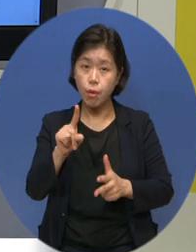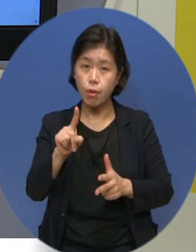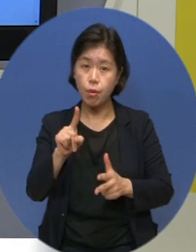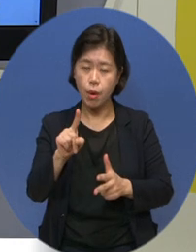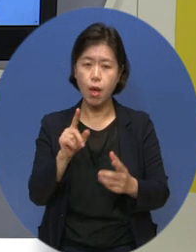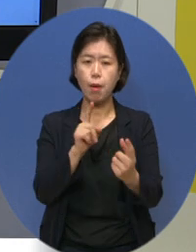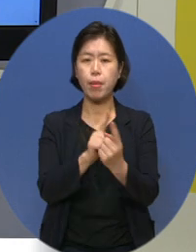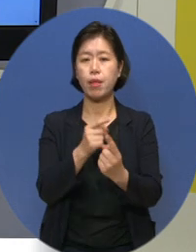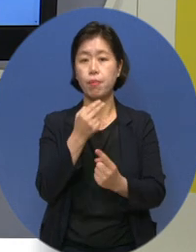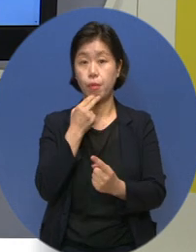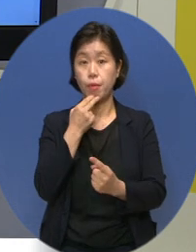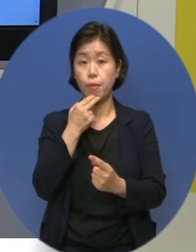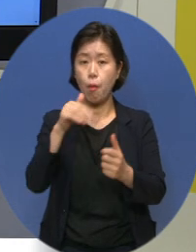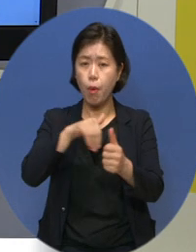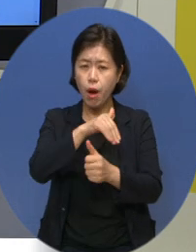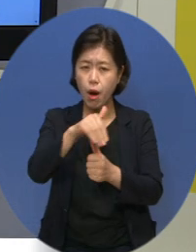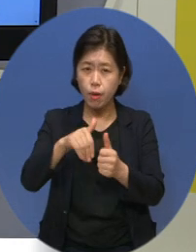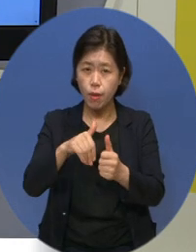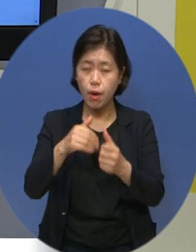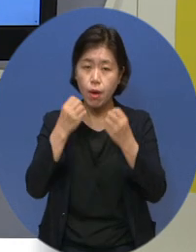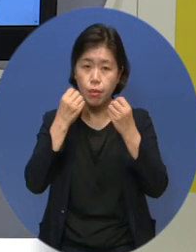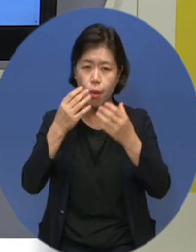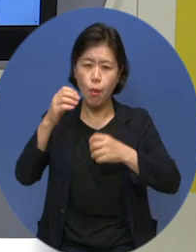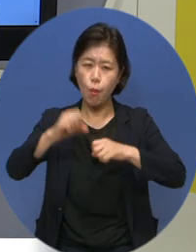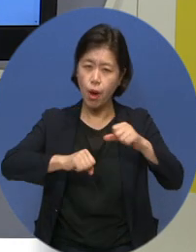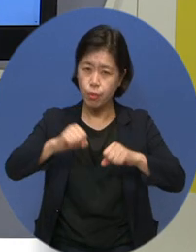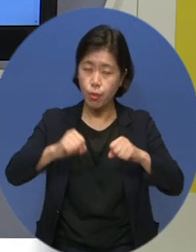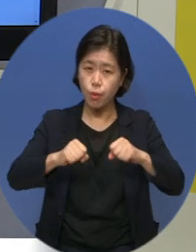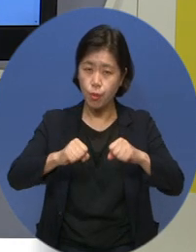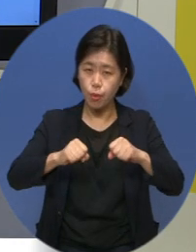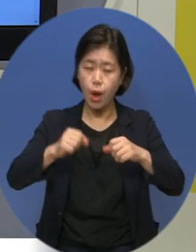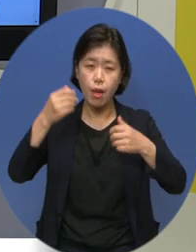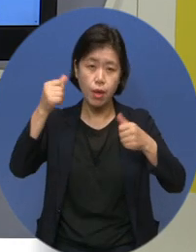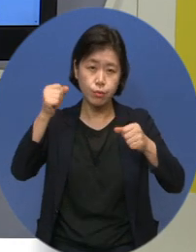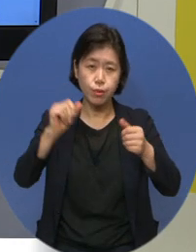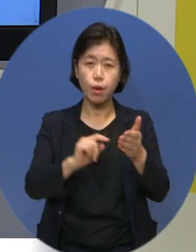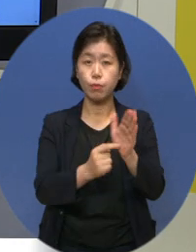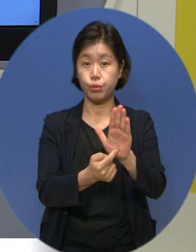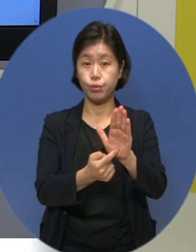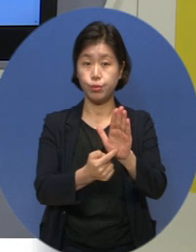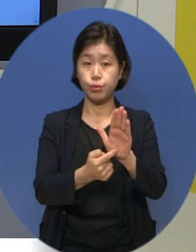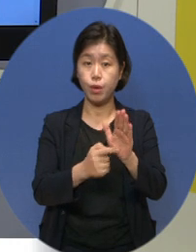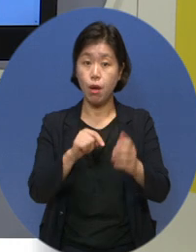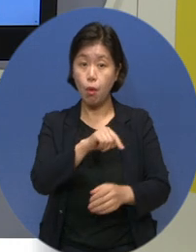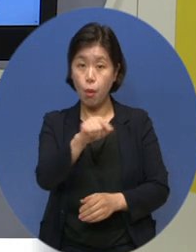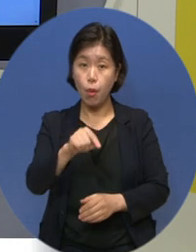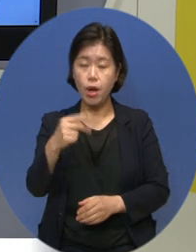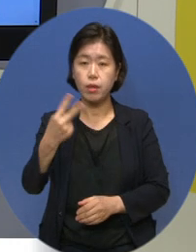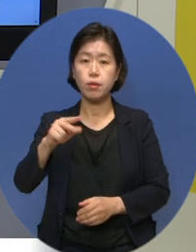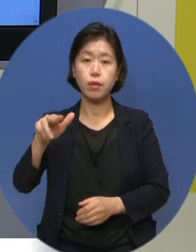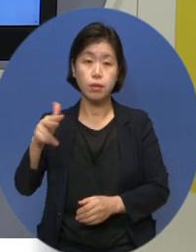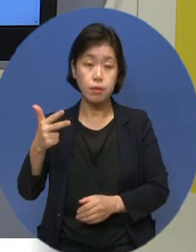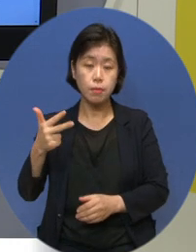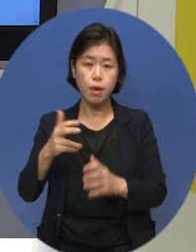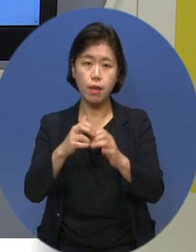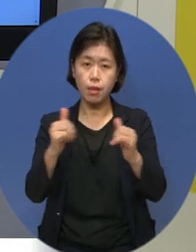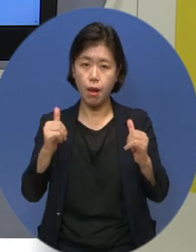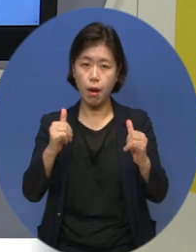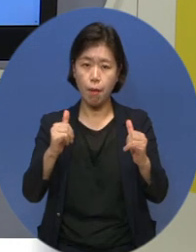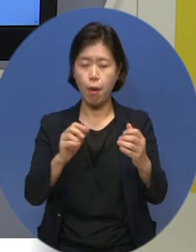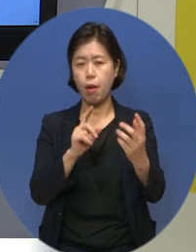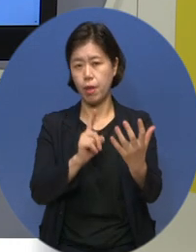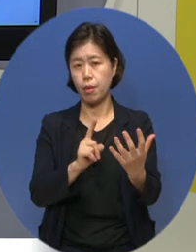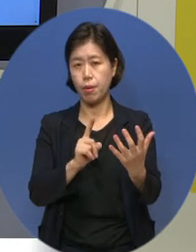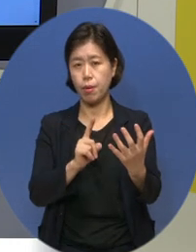새로운 예술 활동을 위해 전국 2천 7백여 명 의 예술가를 대상으로 온라인 예술 콘텐츠 제작을